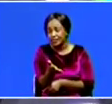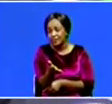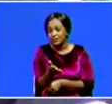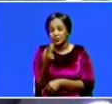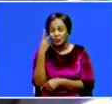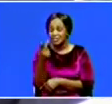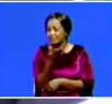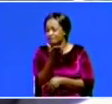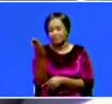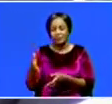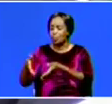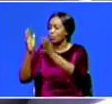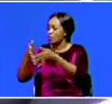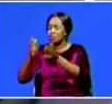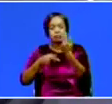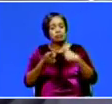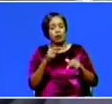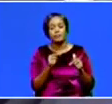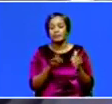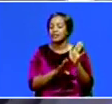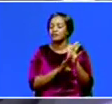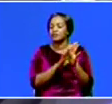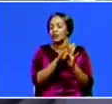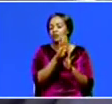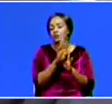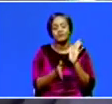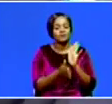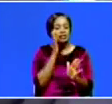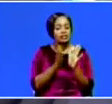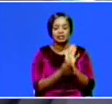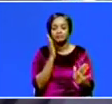ni kukuja zimekuja, yani zime develop very quick.